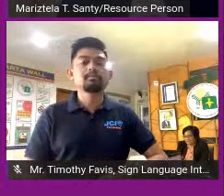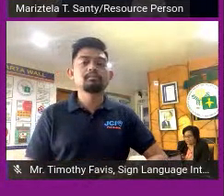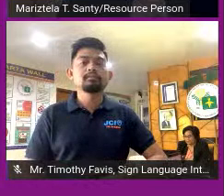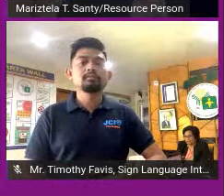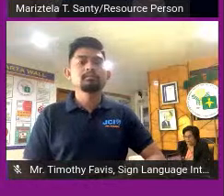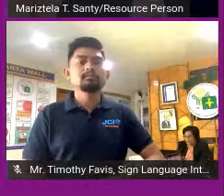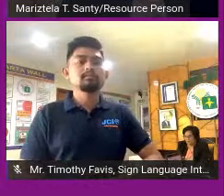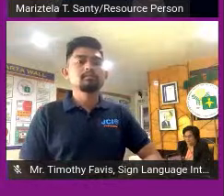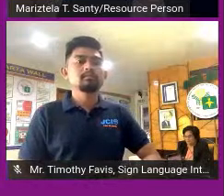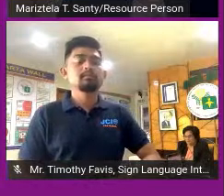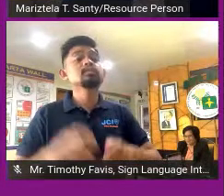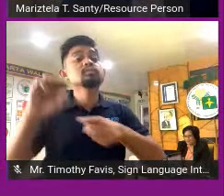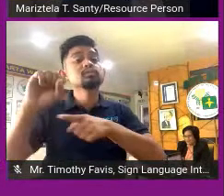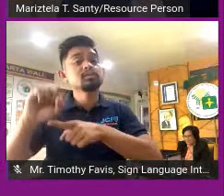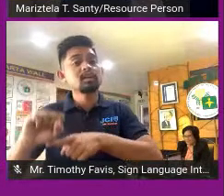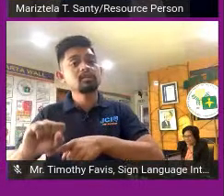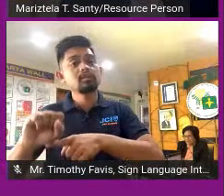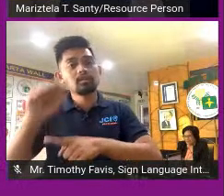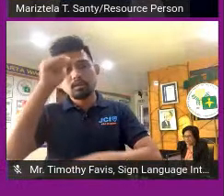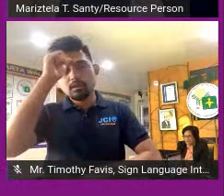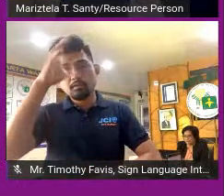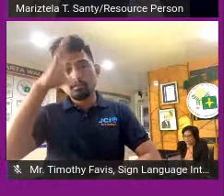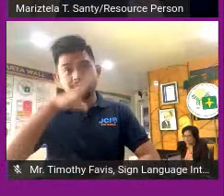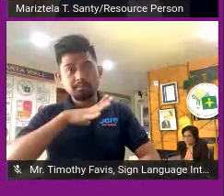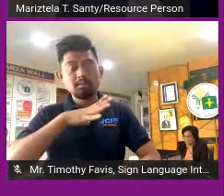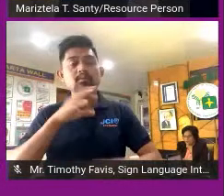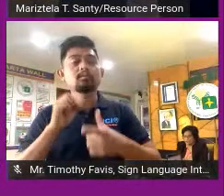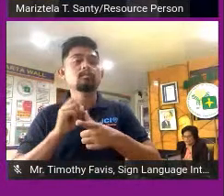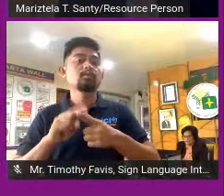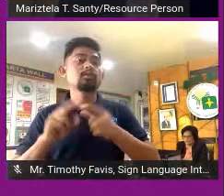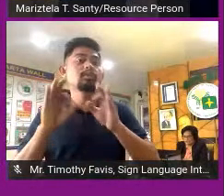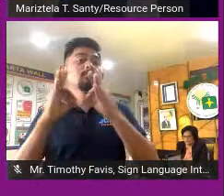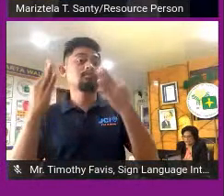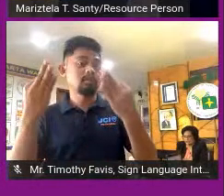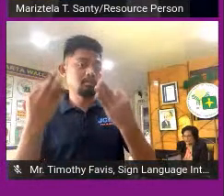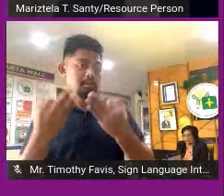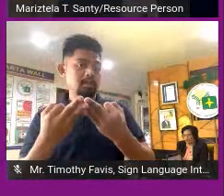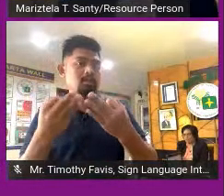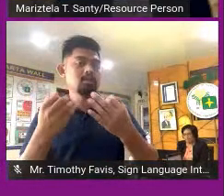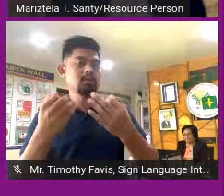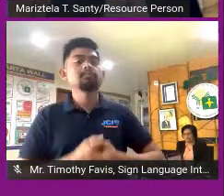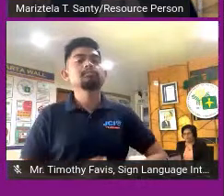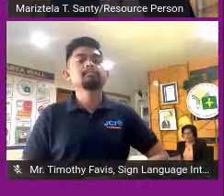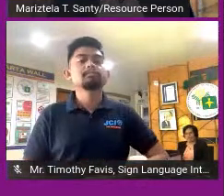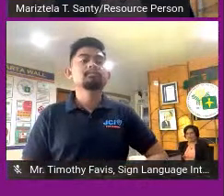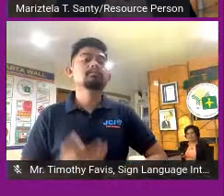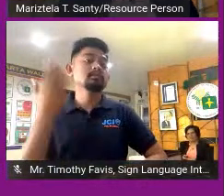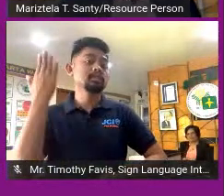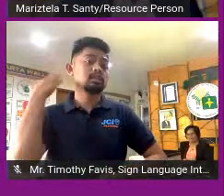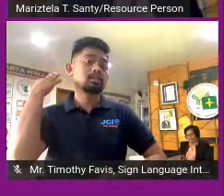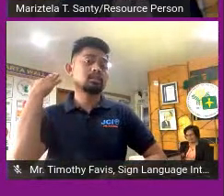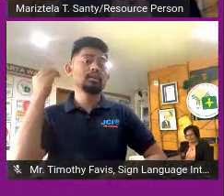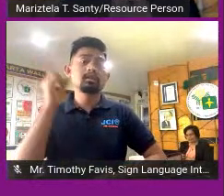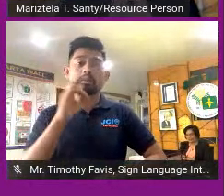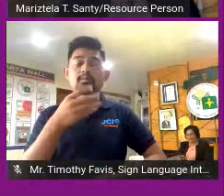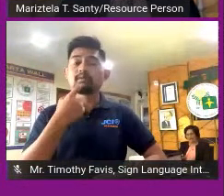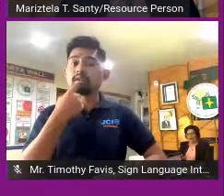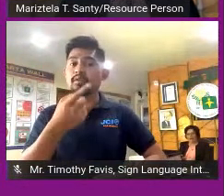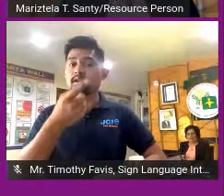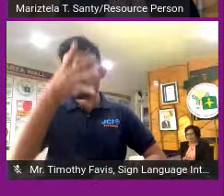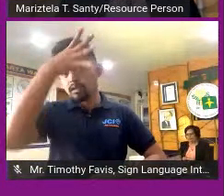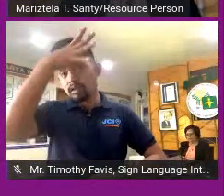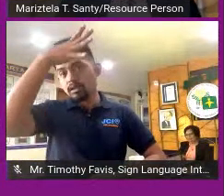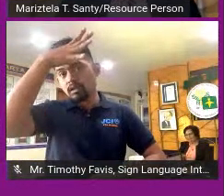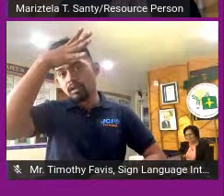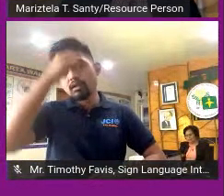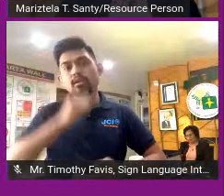Higher status of men in the family and organizations and society. Noon, pag anong sinabi ng tatay o ng